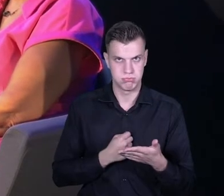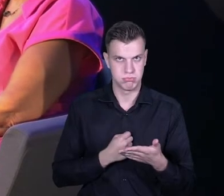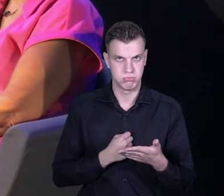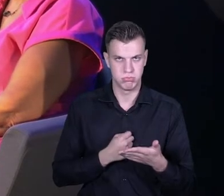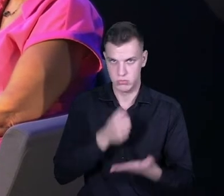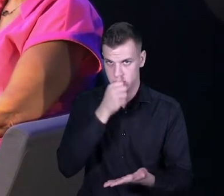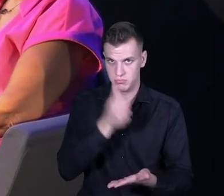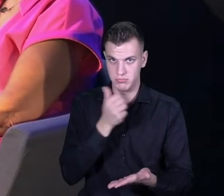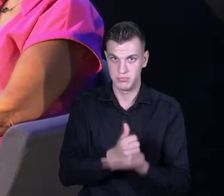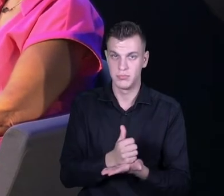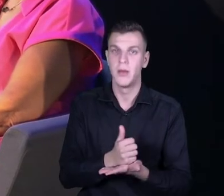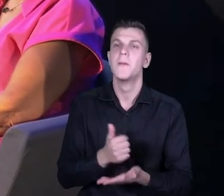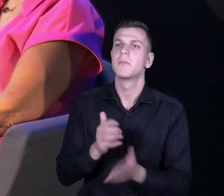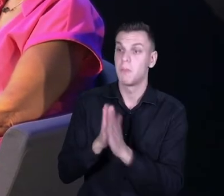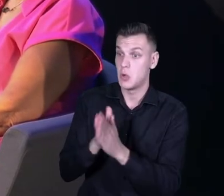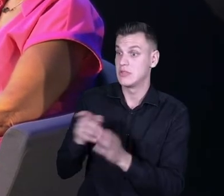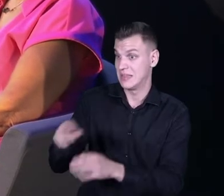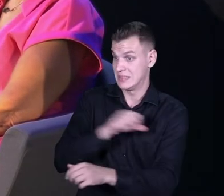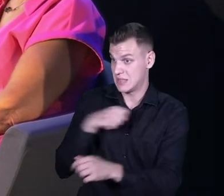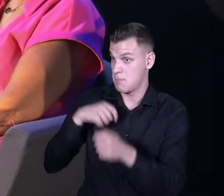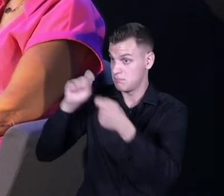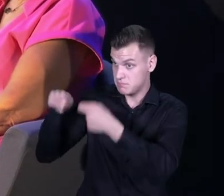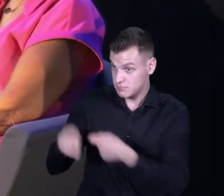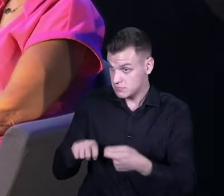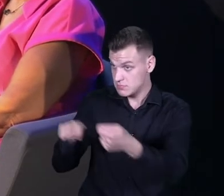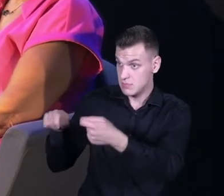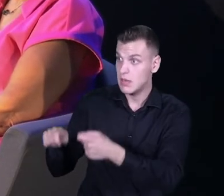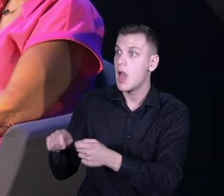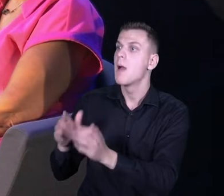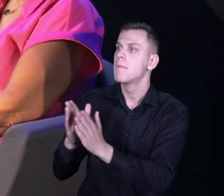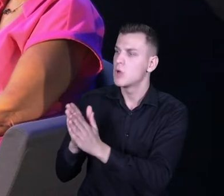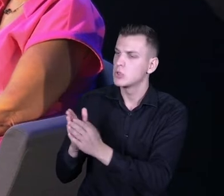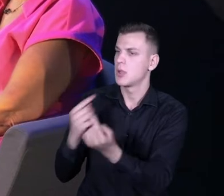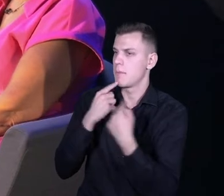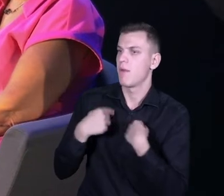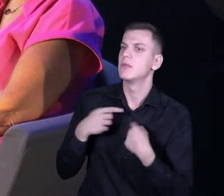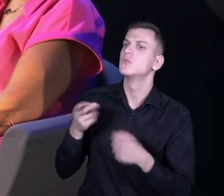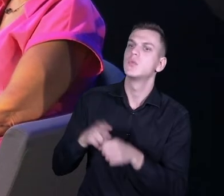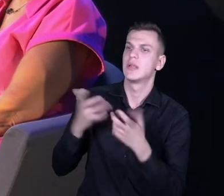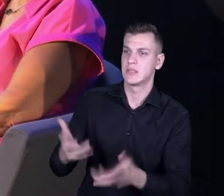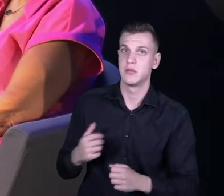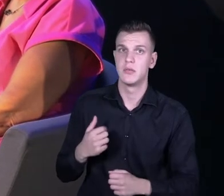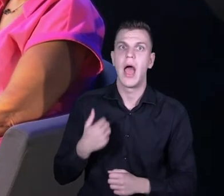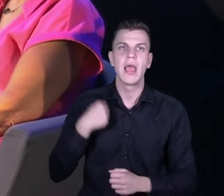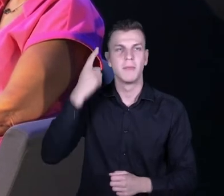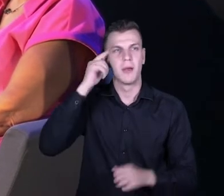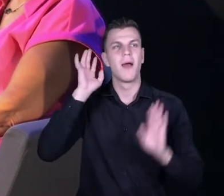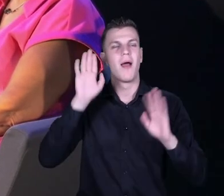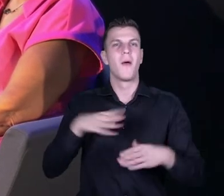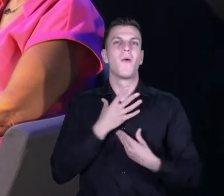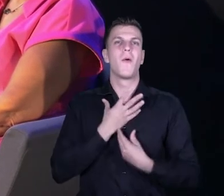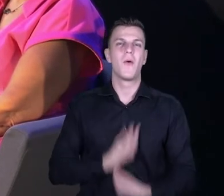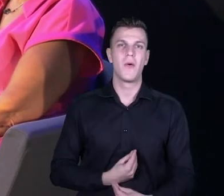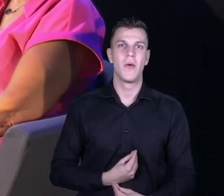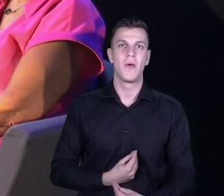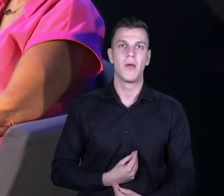do przeczytania tego. Więc myślałam, że tak ich trochę odesłałam na jakiś czas, po czym one po 2 godzinach przyszły, zrobiły z